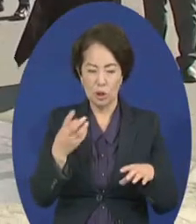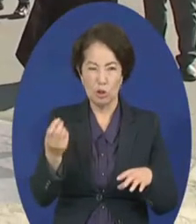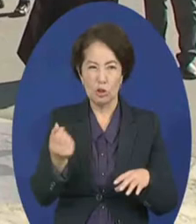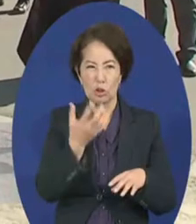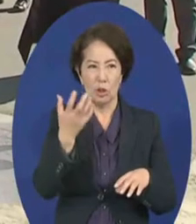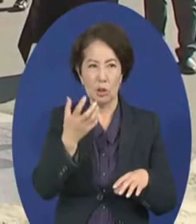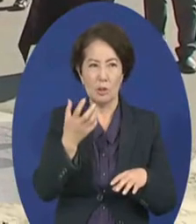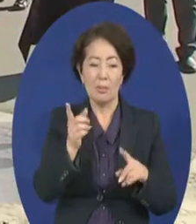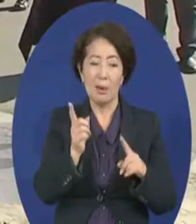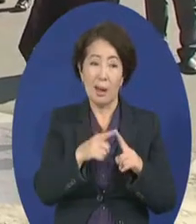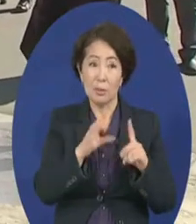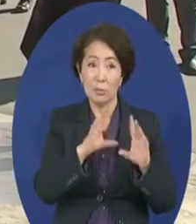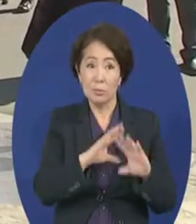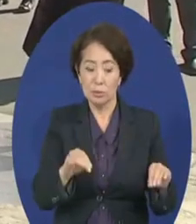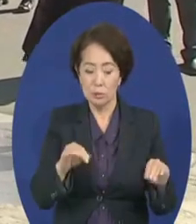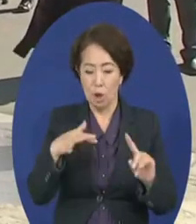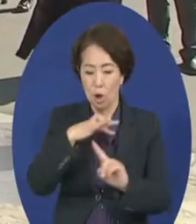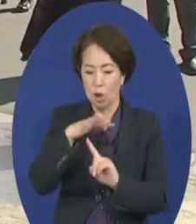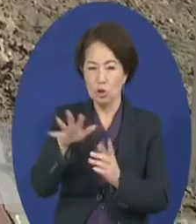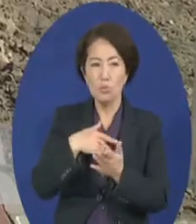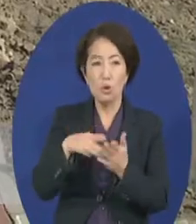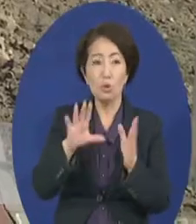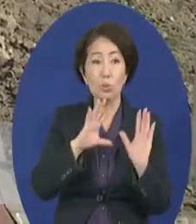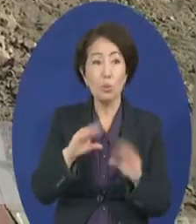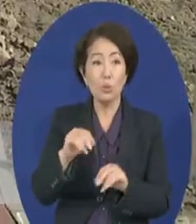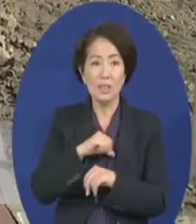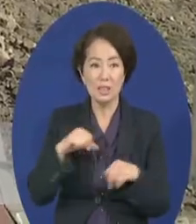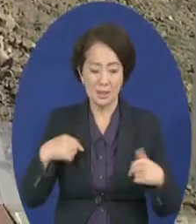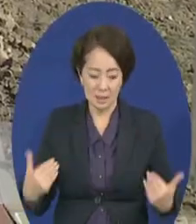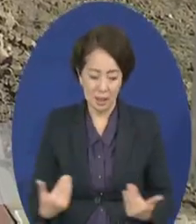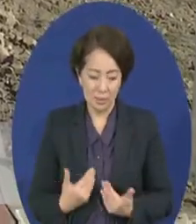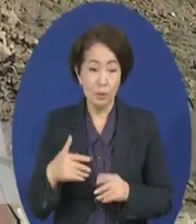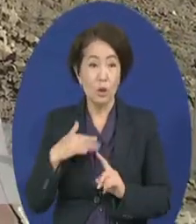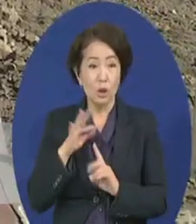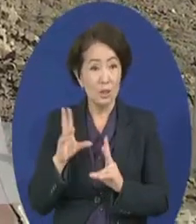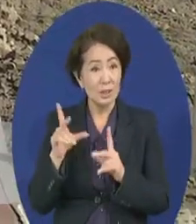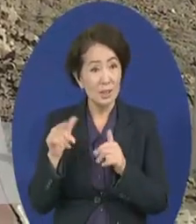хүчилттэй автоцам болгосноор орчны бохирдол буурч, иргэдийн амьдрах орчин